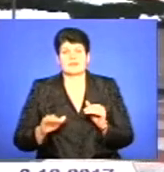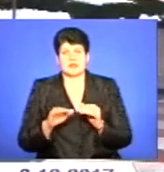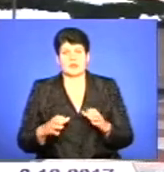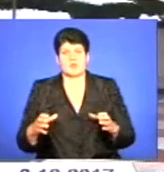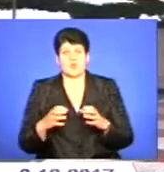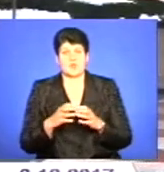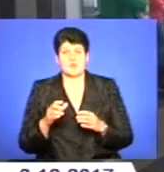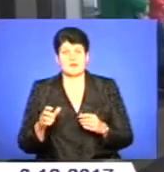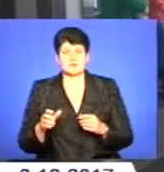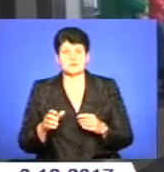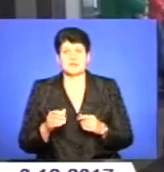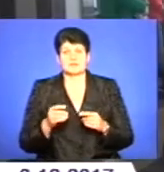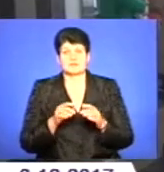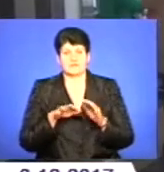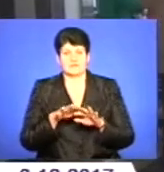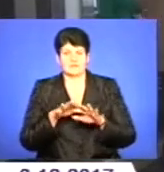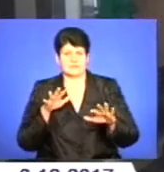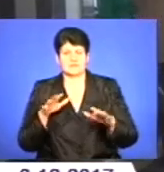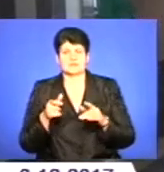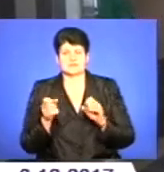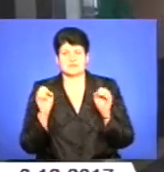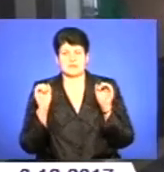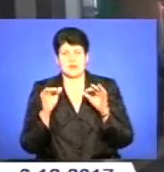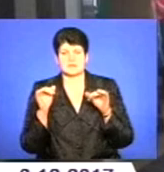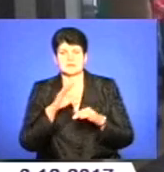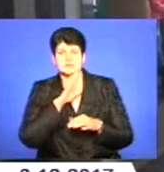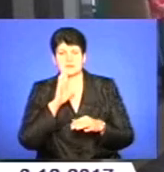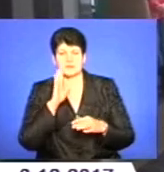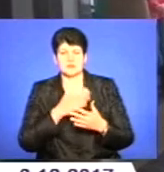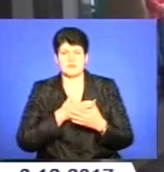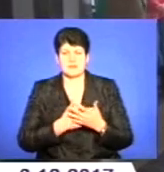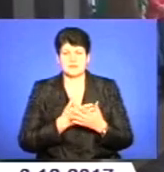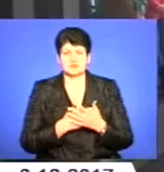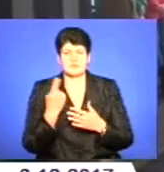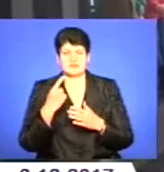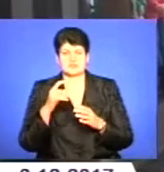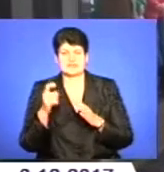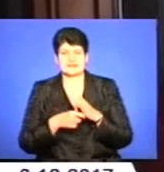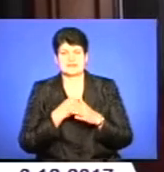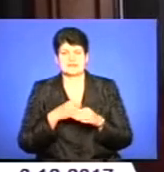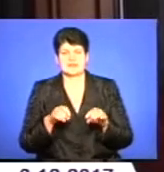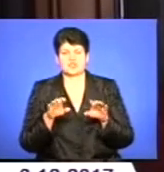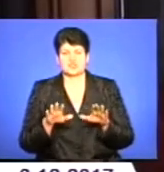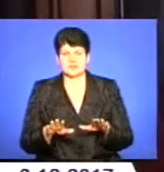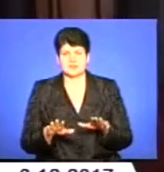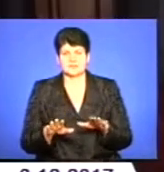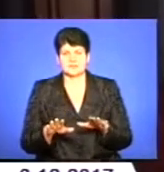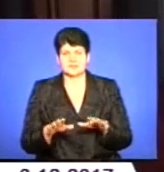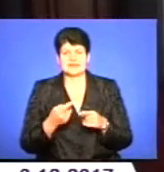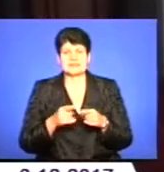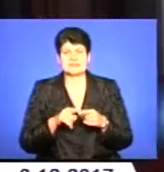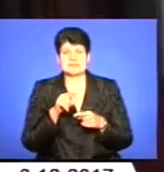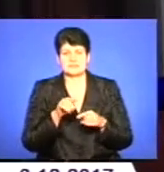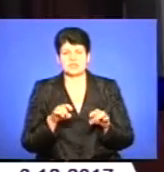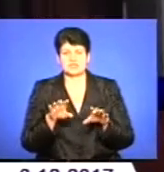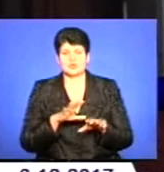громад. В холі міської ради зібралися матері та громадські активісти, аби першими дізнатися рішення. Цим рішенням,